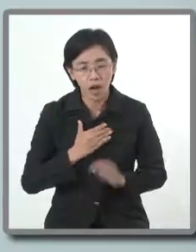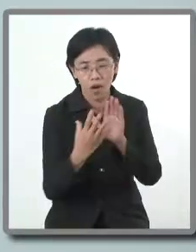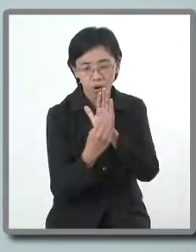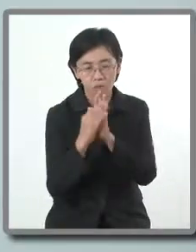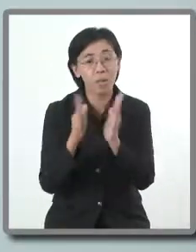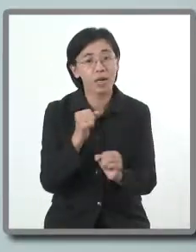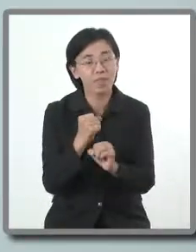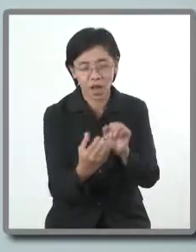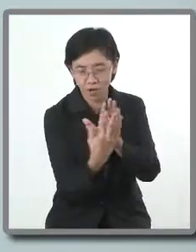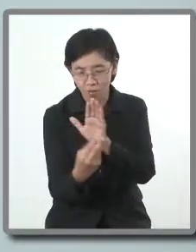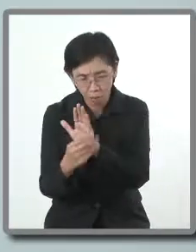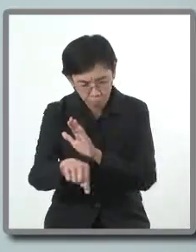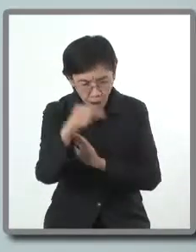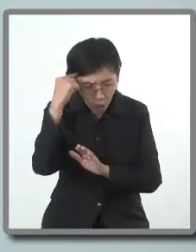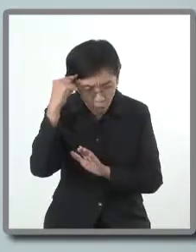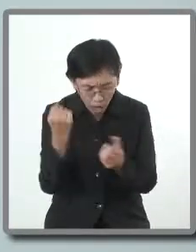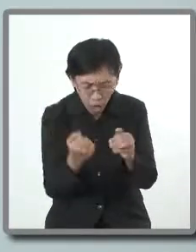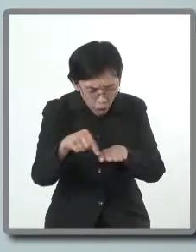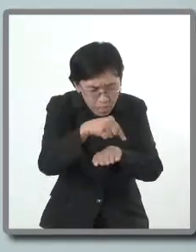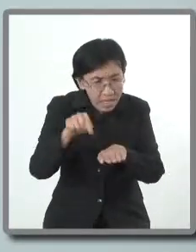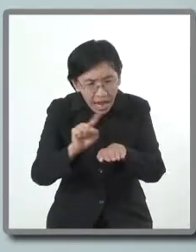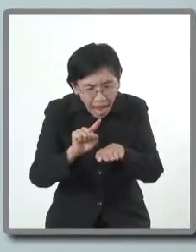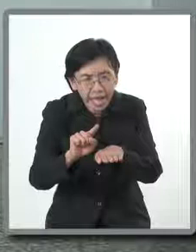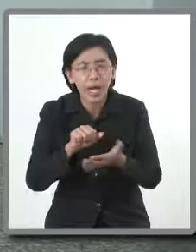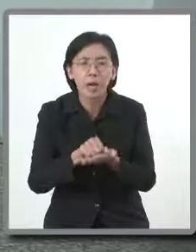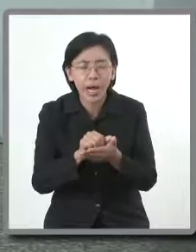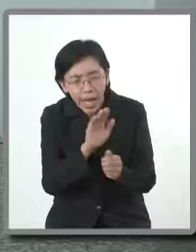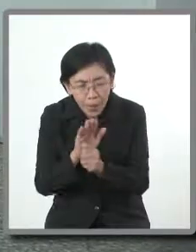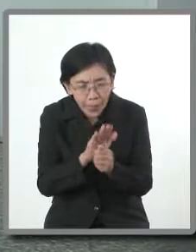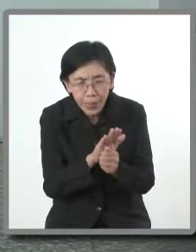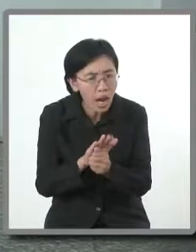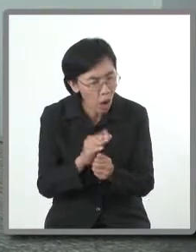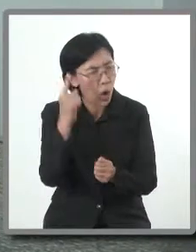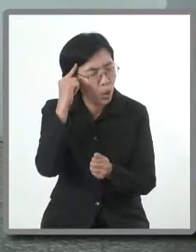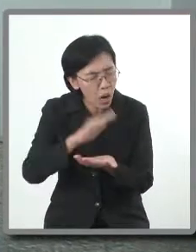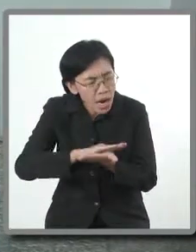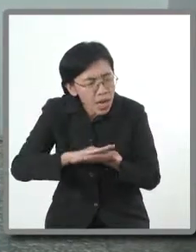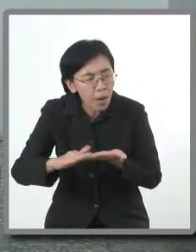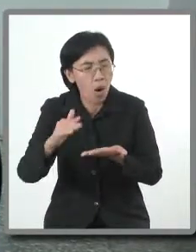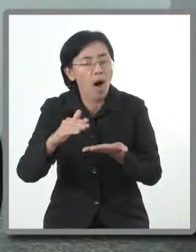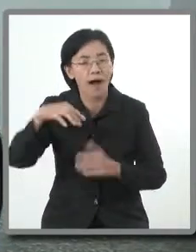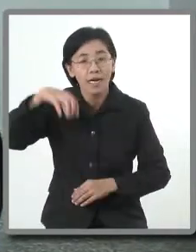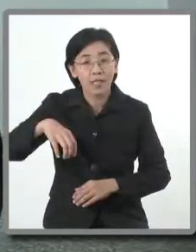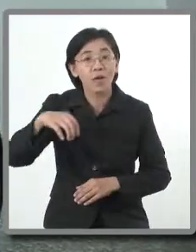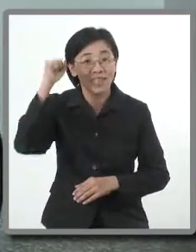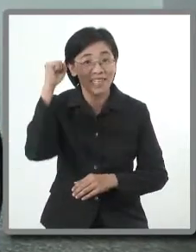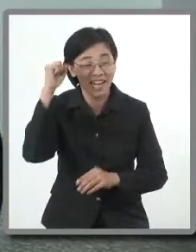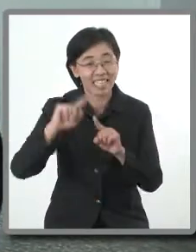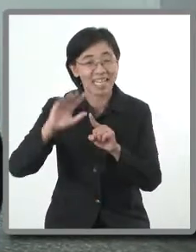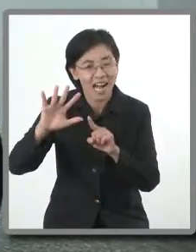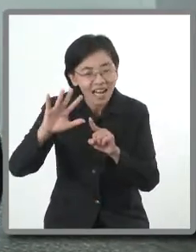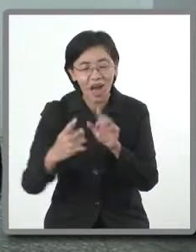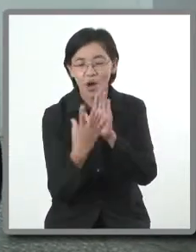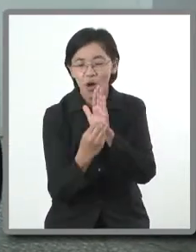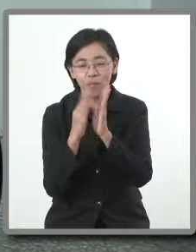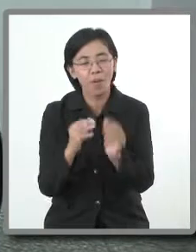องของการใช้รถในเรื่องของมารยาทในการให้บริการต่างๆเนี่ยที่เขต5เรียบร้อยไปแล้วปัจจุบันก็เริ่มดําเนินการอบรมพนักงานที่เขต